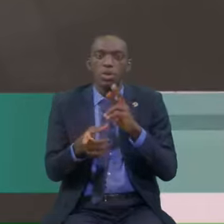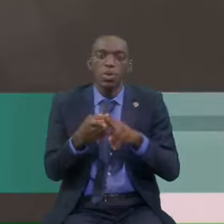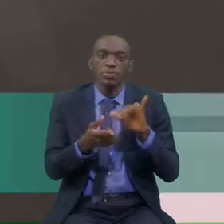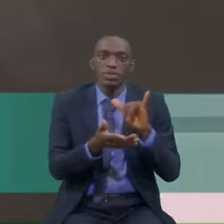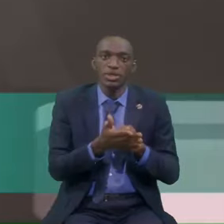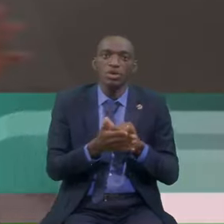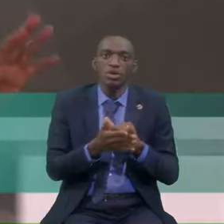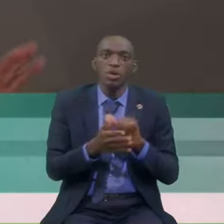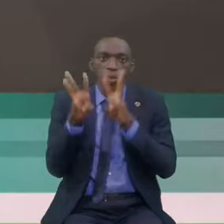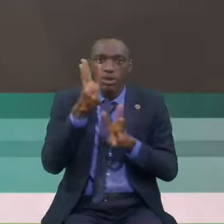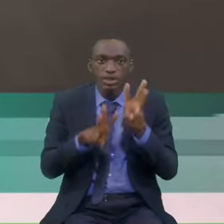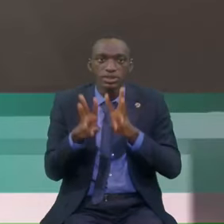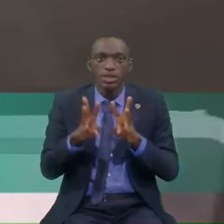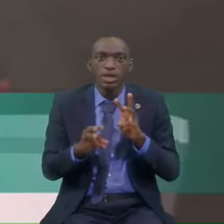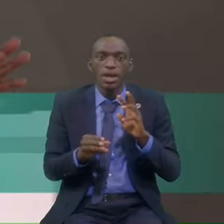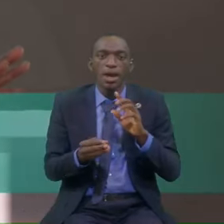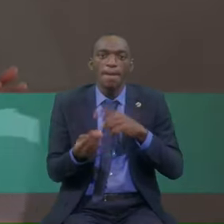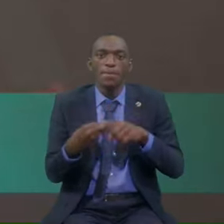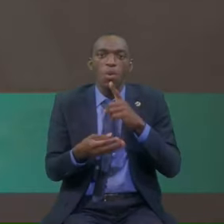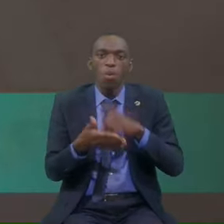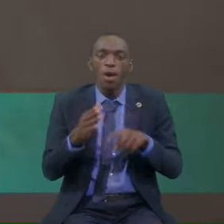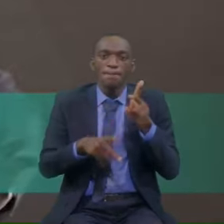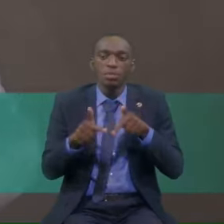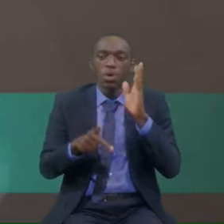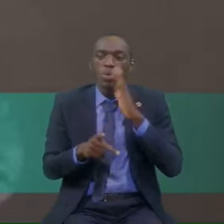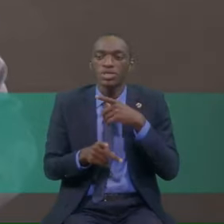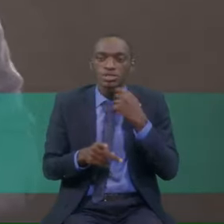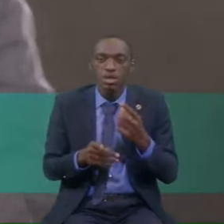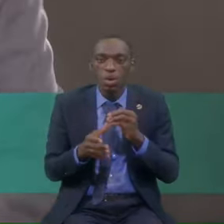dire. Il se soucie de ce que les gens vont faire. Il se soucie